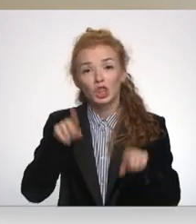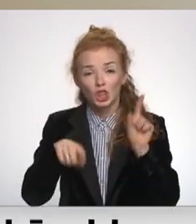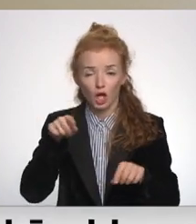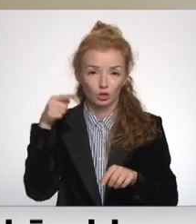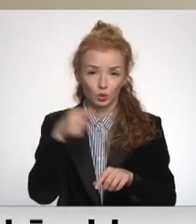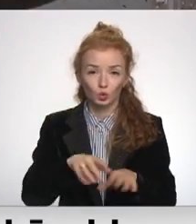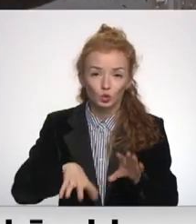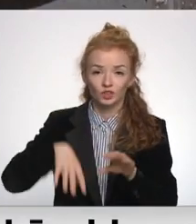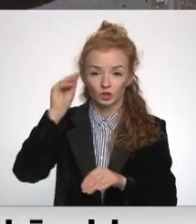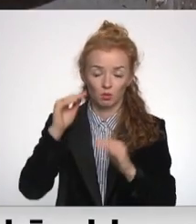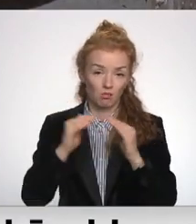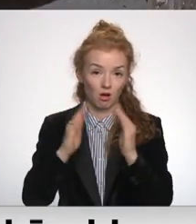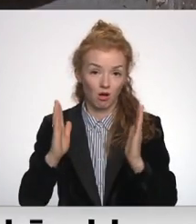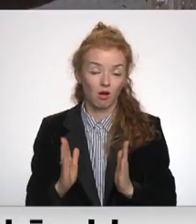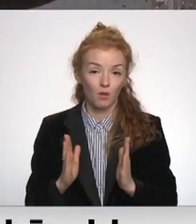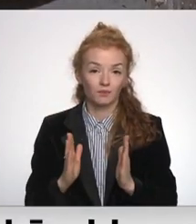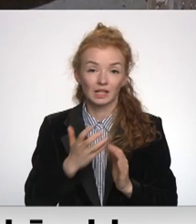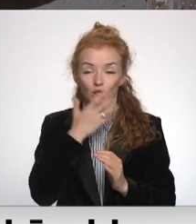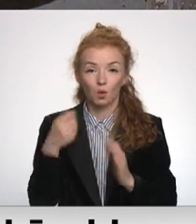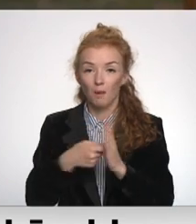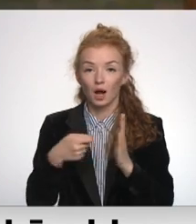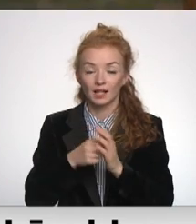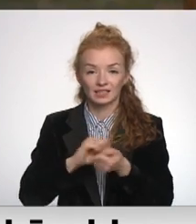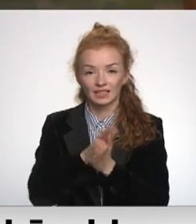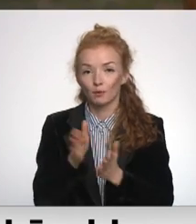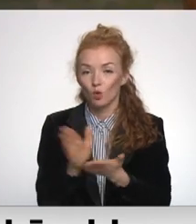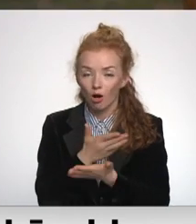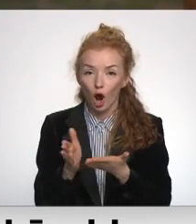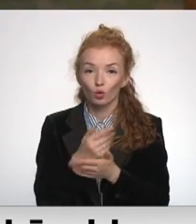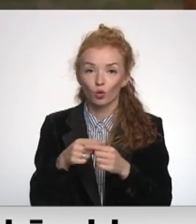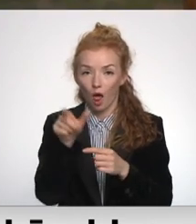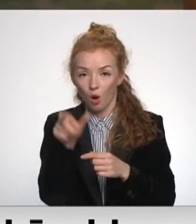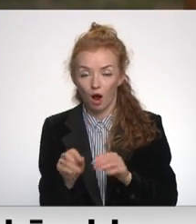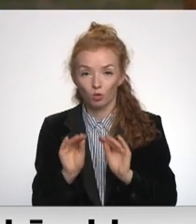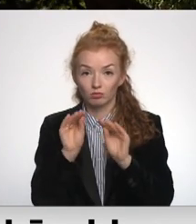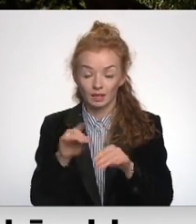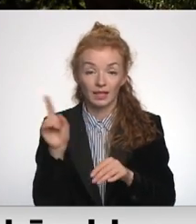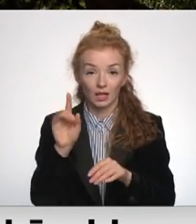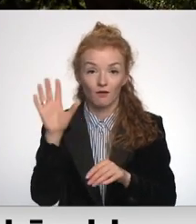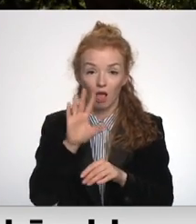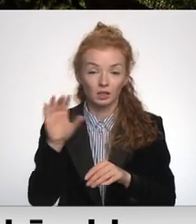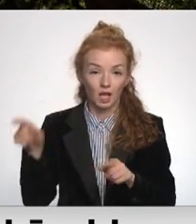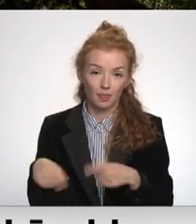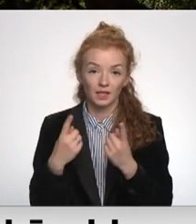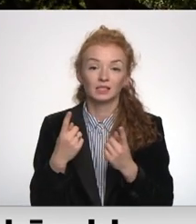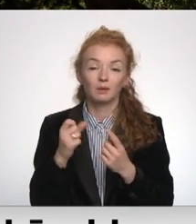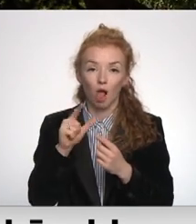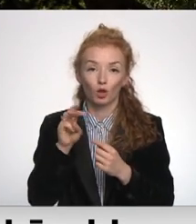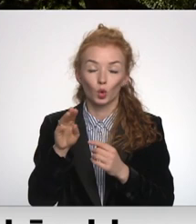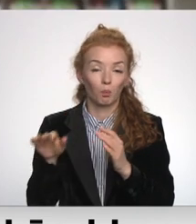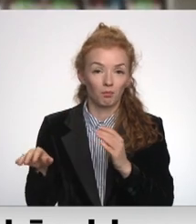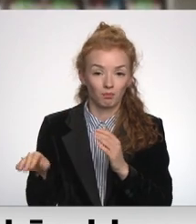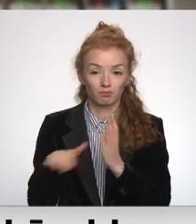daži tūkstoši uz visu māju. Siltumapgādes sistēmas sakārtošanai un alokātoru uzstādīšanai pieejams Valsts attīstības finanšu institūcijas Altuma